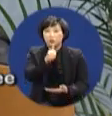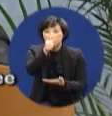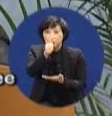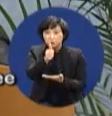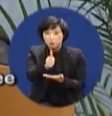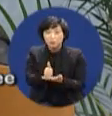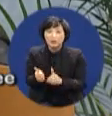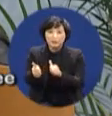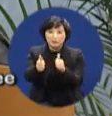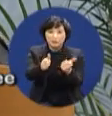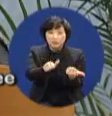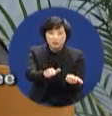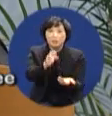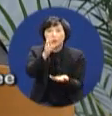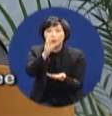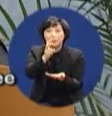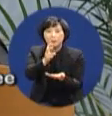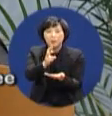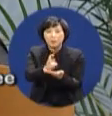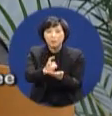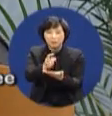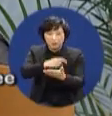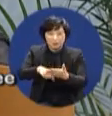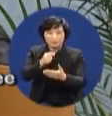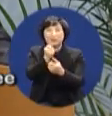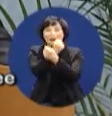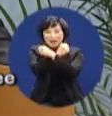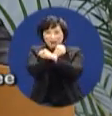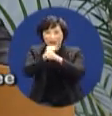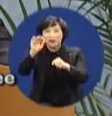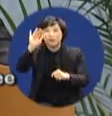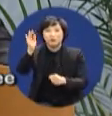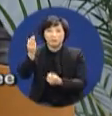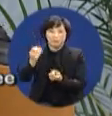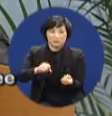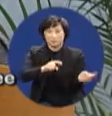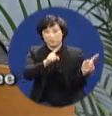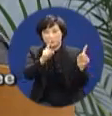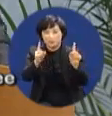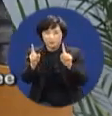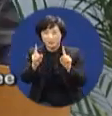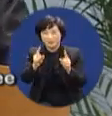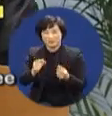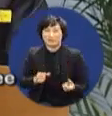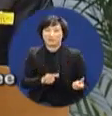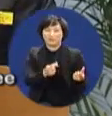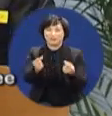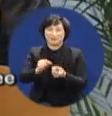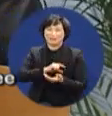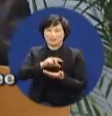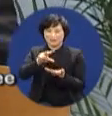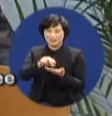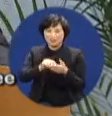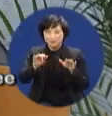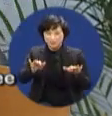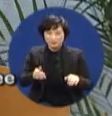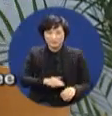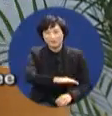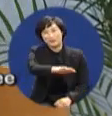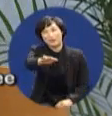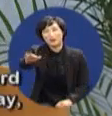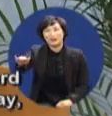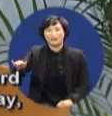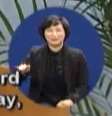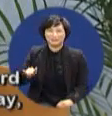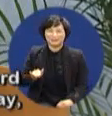죄와 사망의 법에서 해방된 부활, 이와 같은 제목으로 오늘 모두가